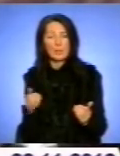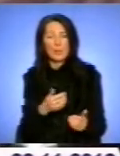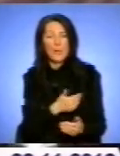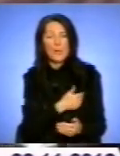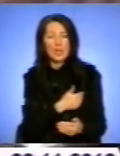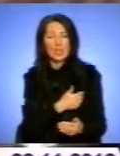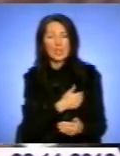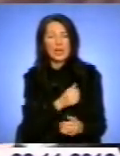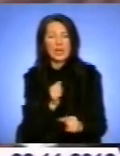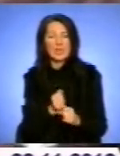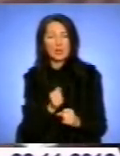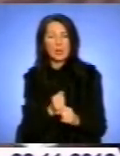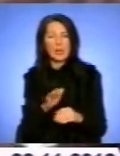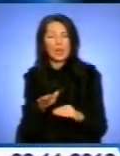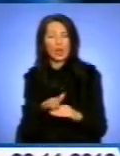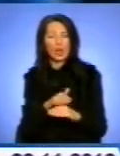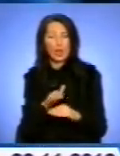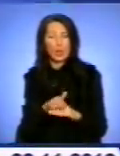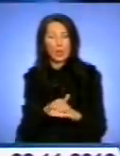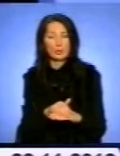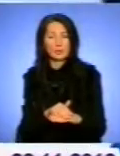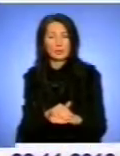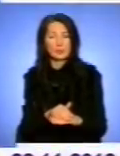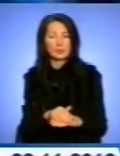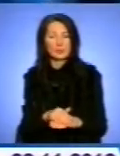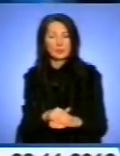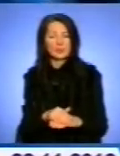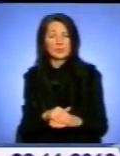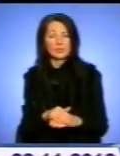Бажання зробити добро.